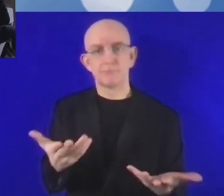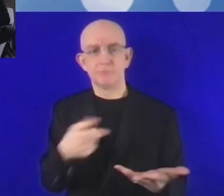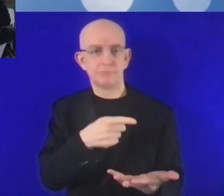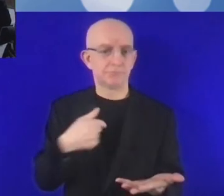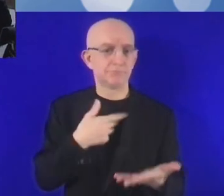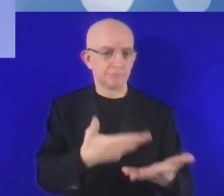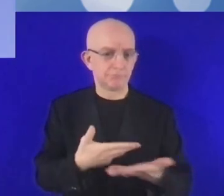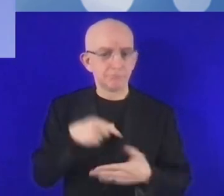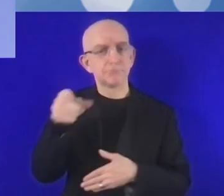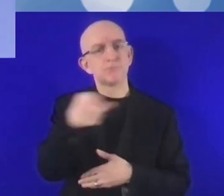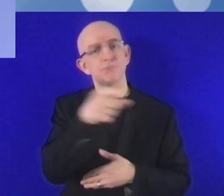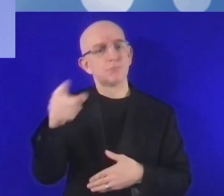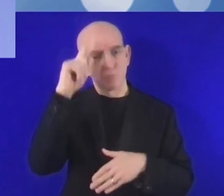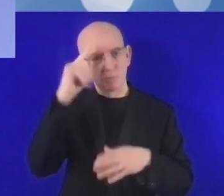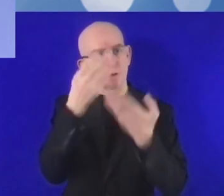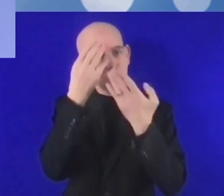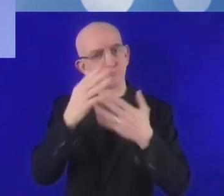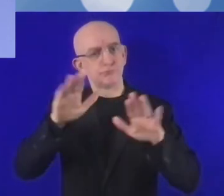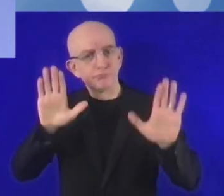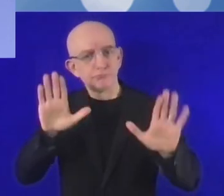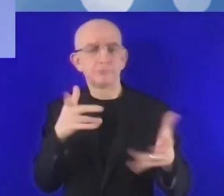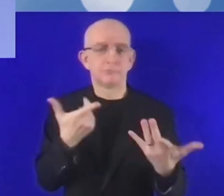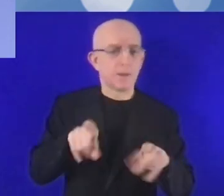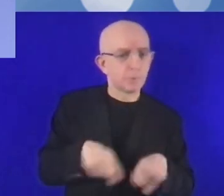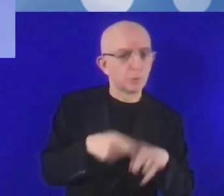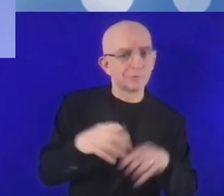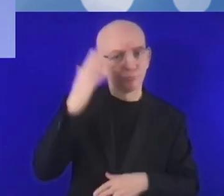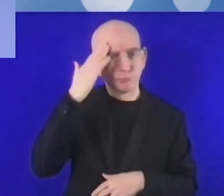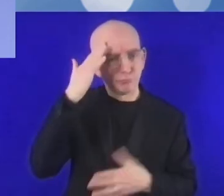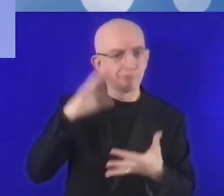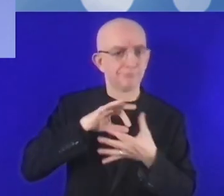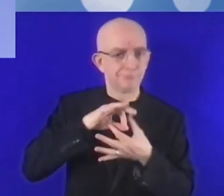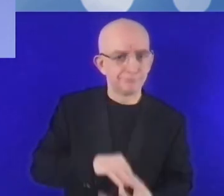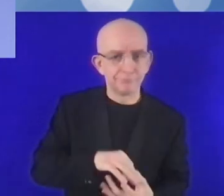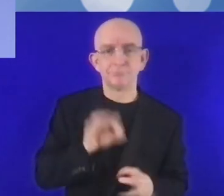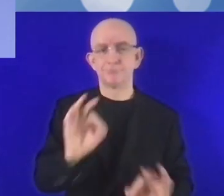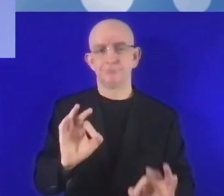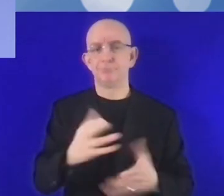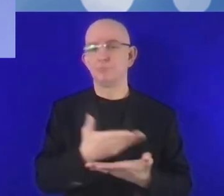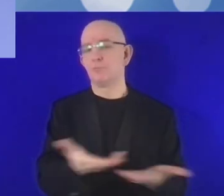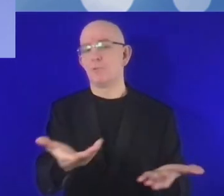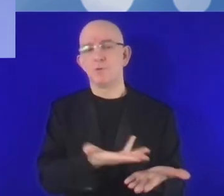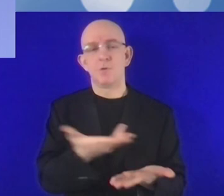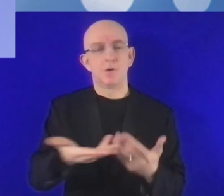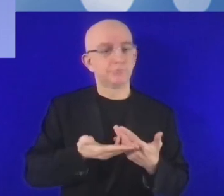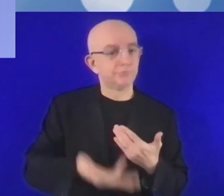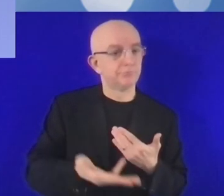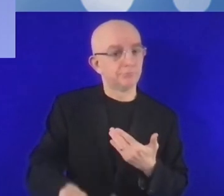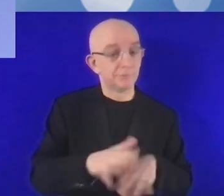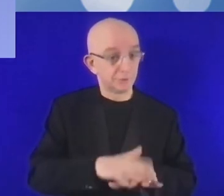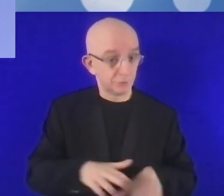По-моему, мы должны заботиться о собственной чувствительности и формировать у наших детей естественный интерес